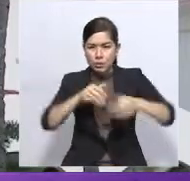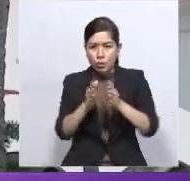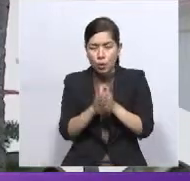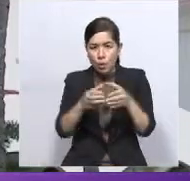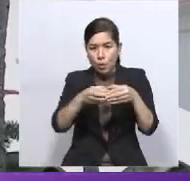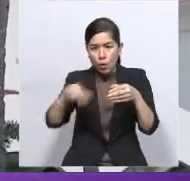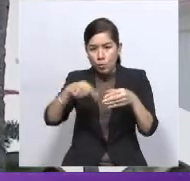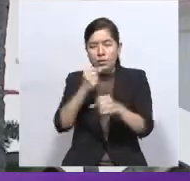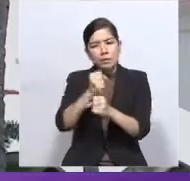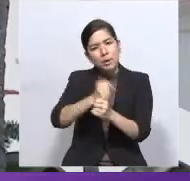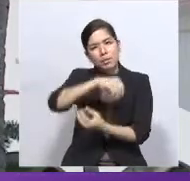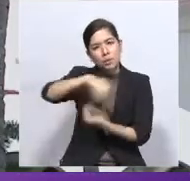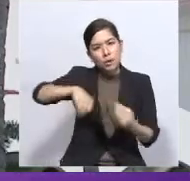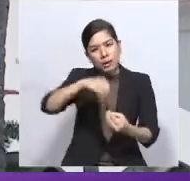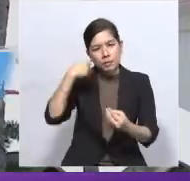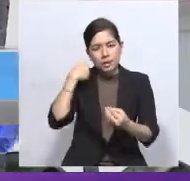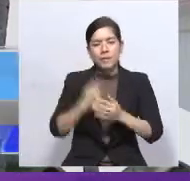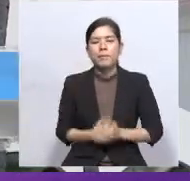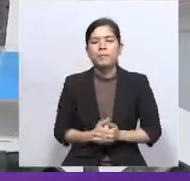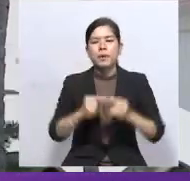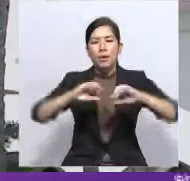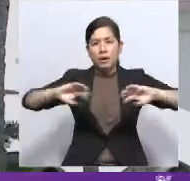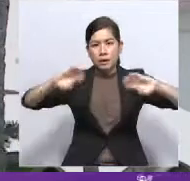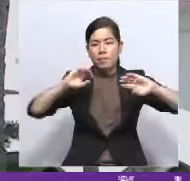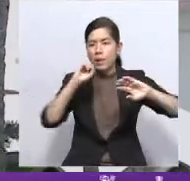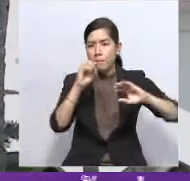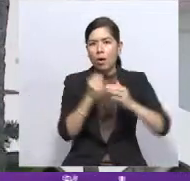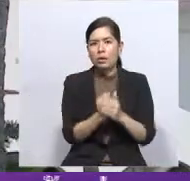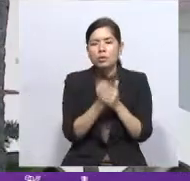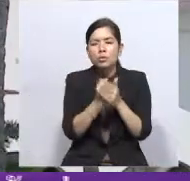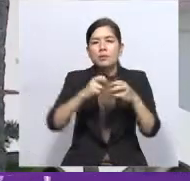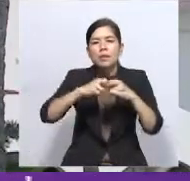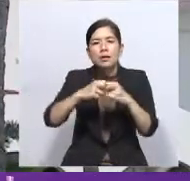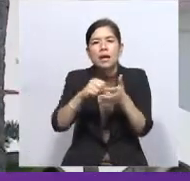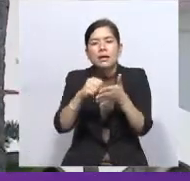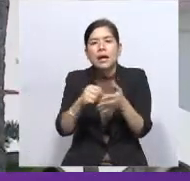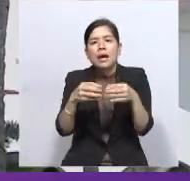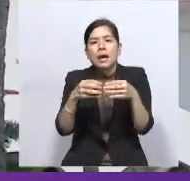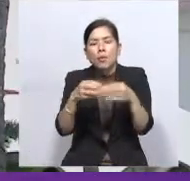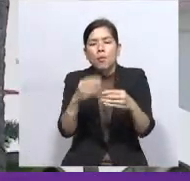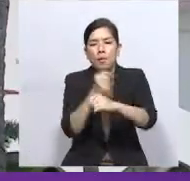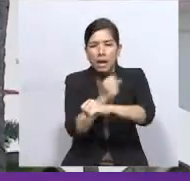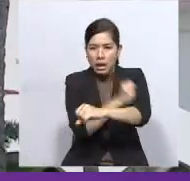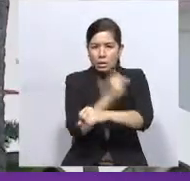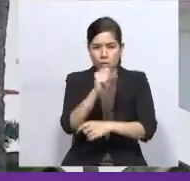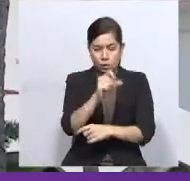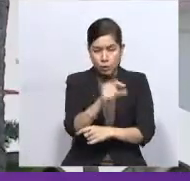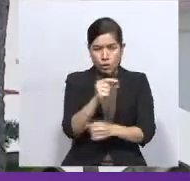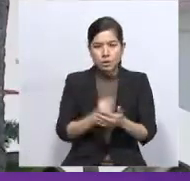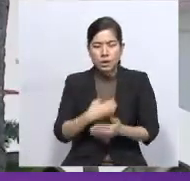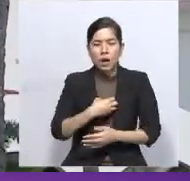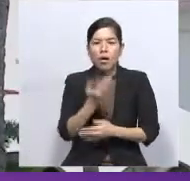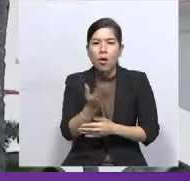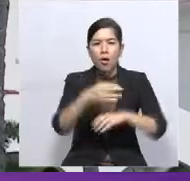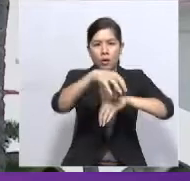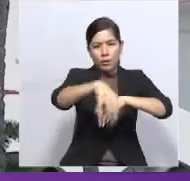ในพื้นที่ค่ะโดยรัฐบาลนะคะยืนยันค่ะว่าจะเร่งแก้ปัญหาในเรื่องของแรงงานต่างด้าวอย่างจริงจังพร้อมขอให้ทุกหน่